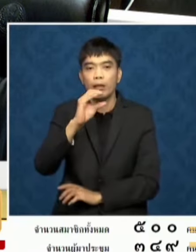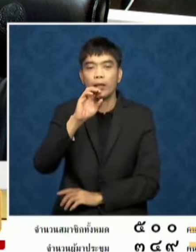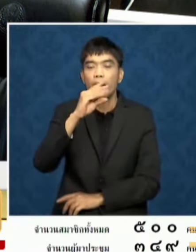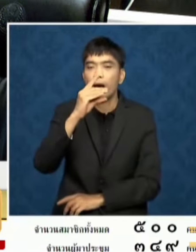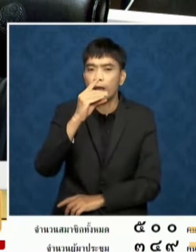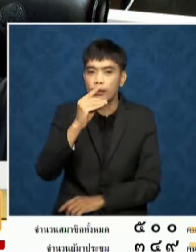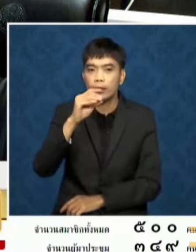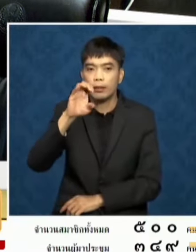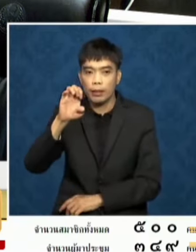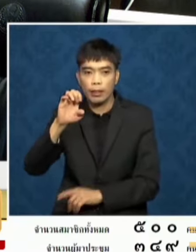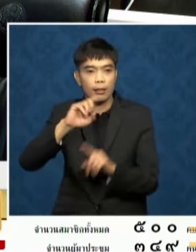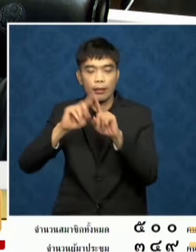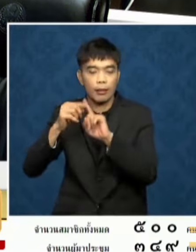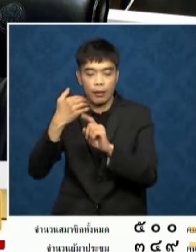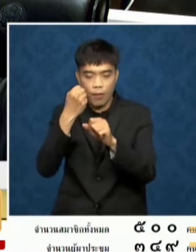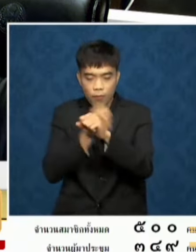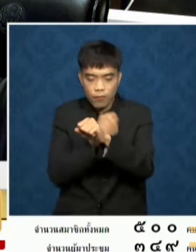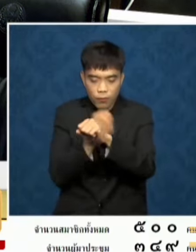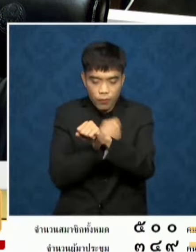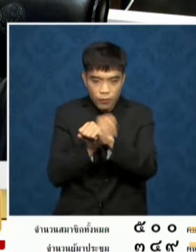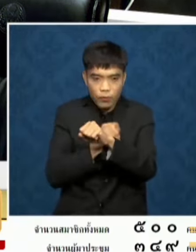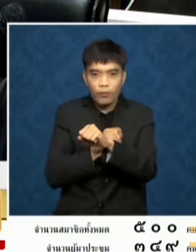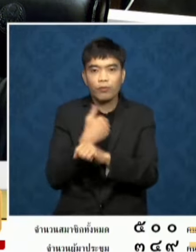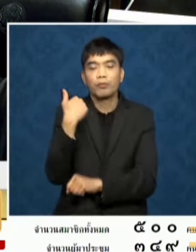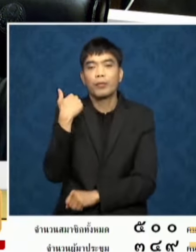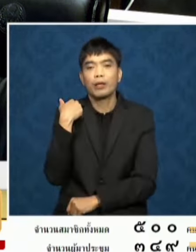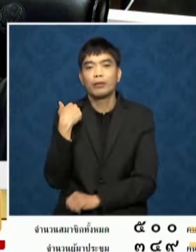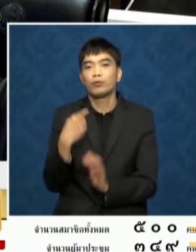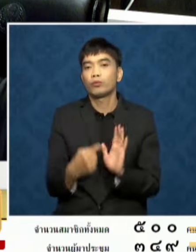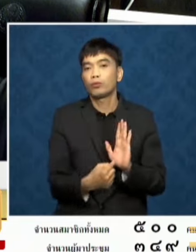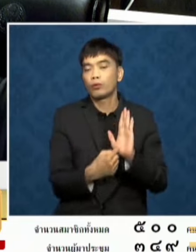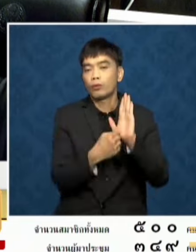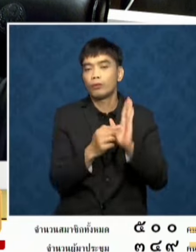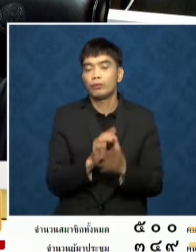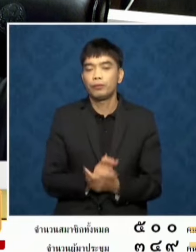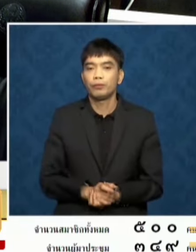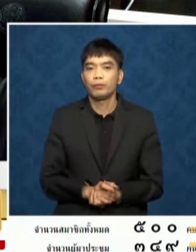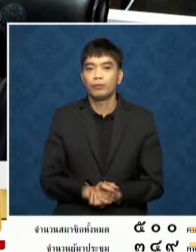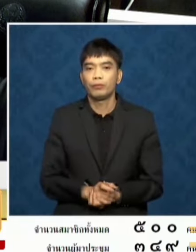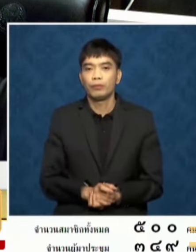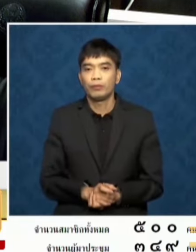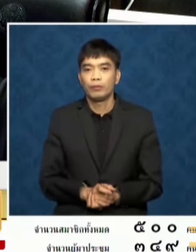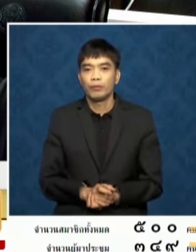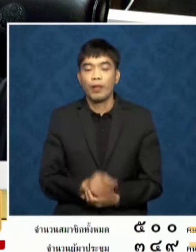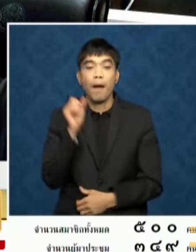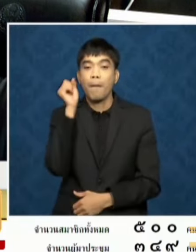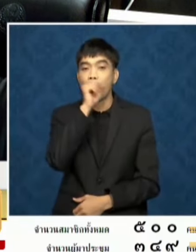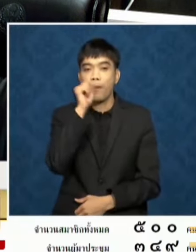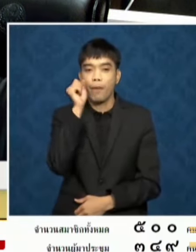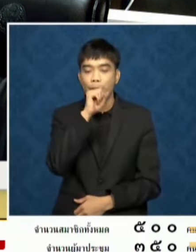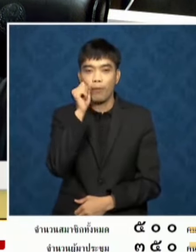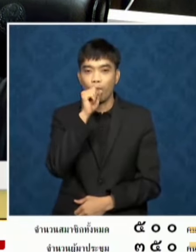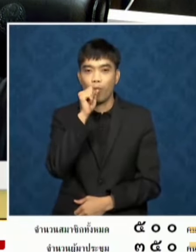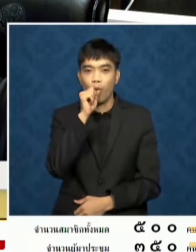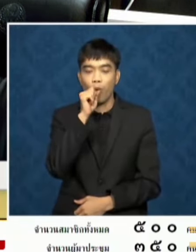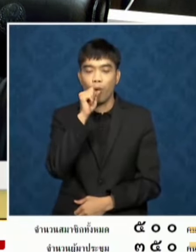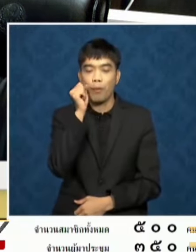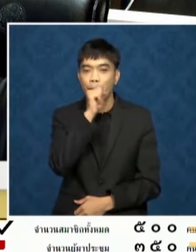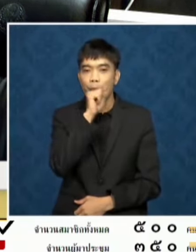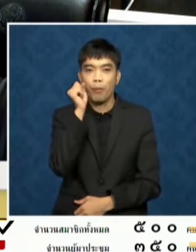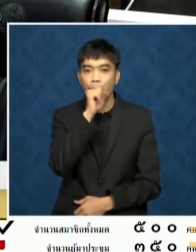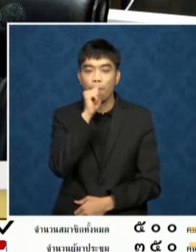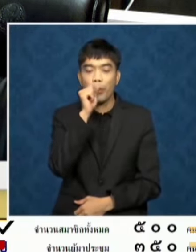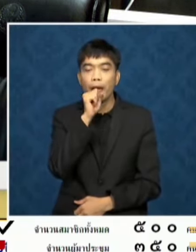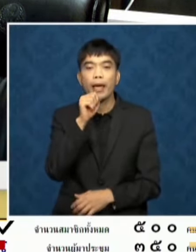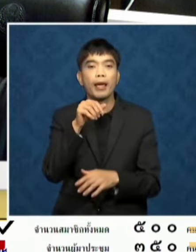มีราวอยู่ในปปชหลายพันล้านบาทยกตัวอย่างครับโครงการประกวดร้องเพลงลูกทุ่งชิงแชมป์ประเทศไทยของกรมประช